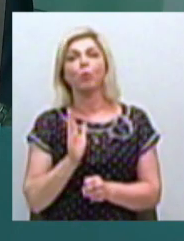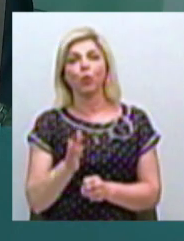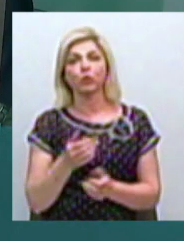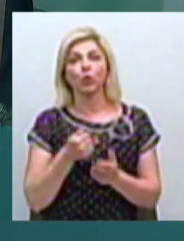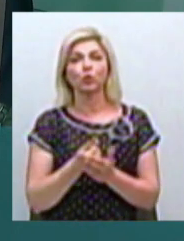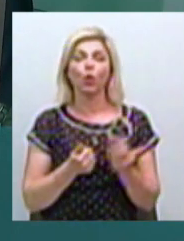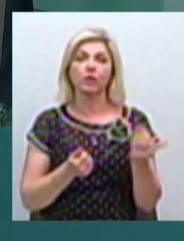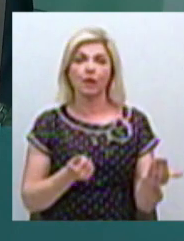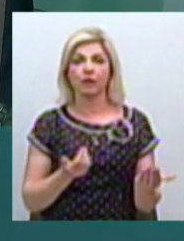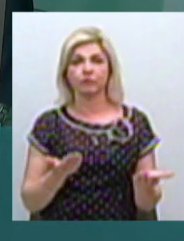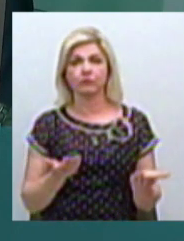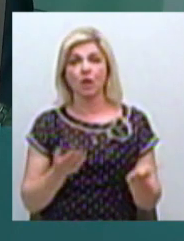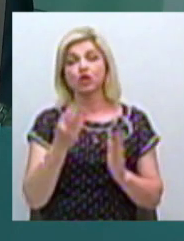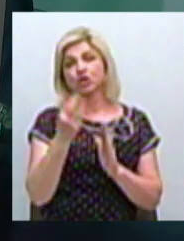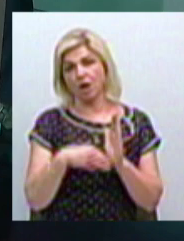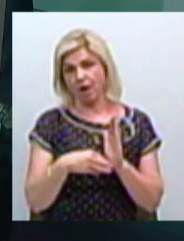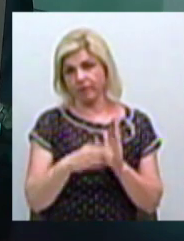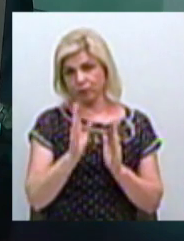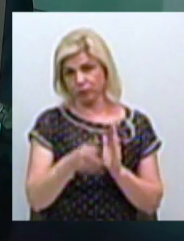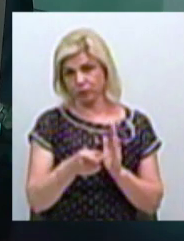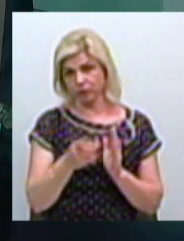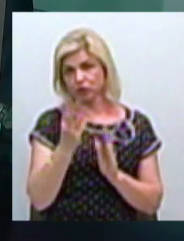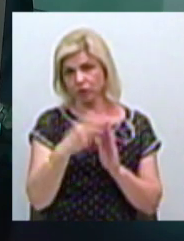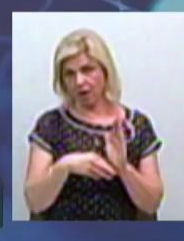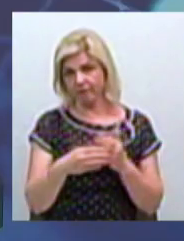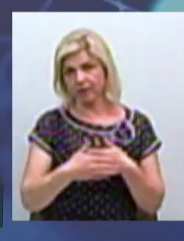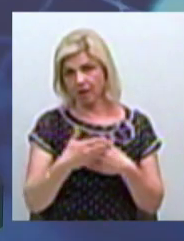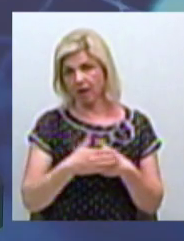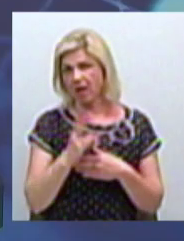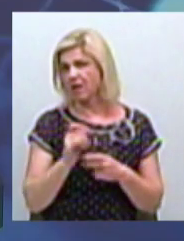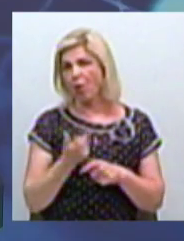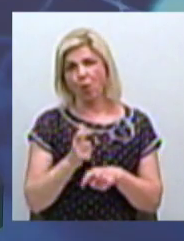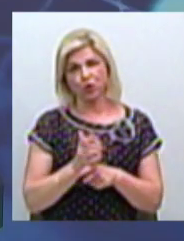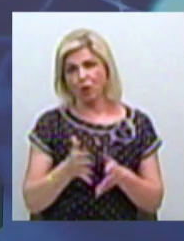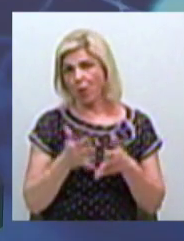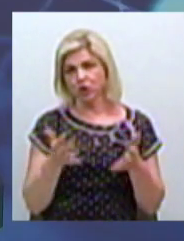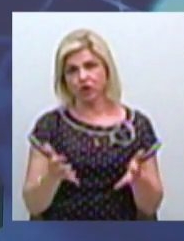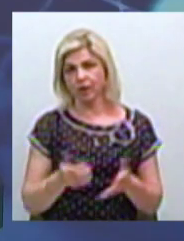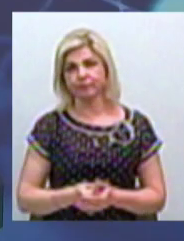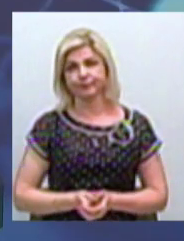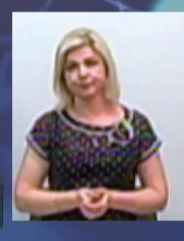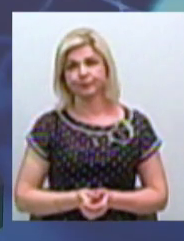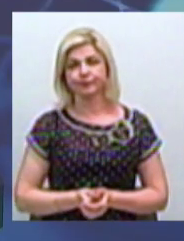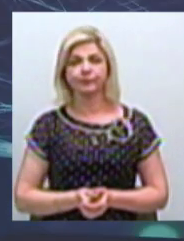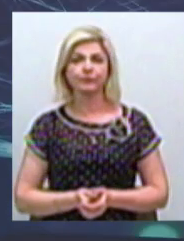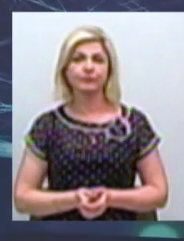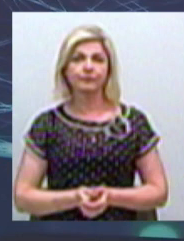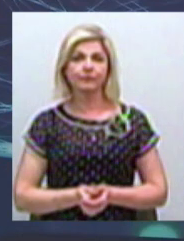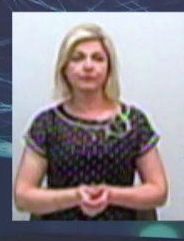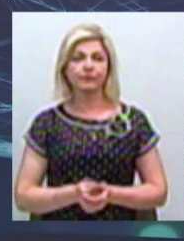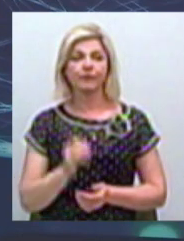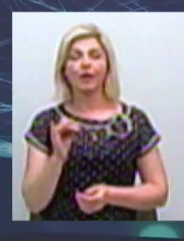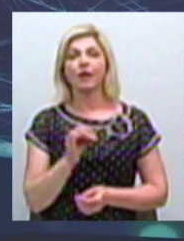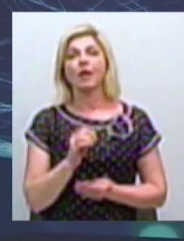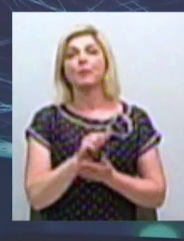них, відповідно, них? Ну, штрафні санкції не дуже великі. І